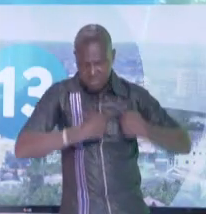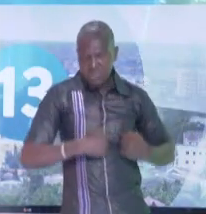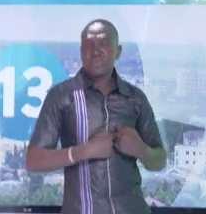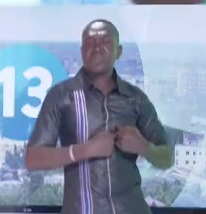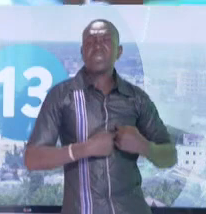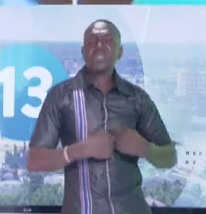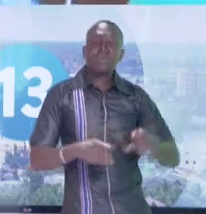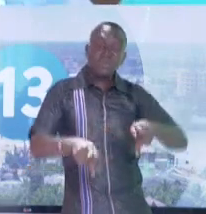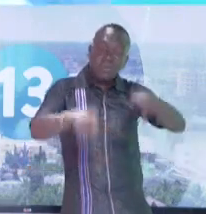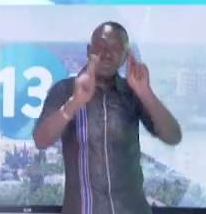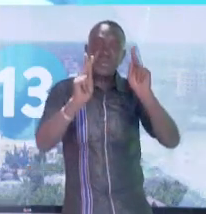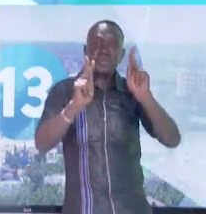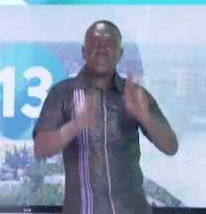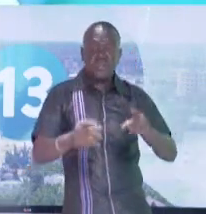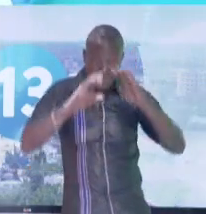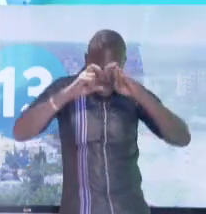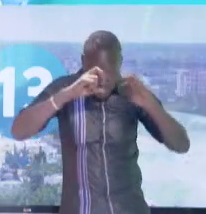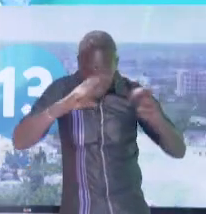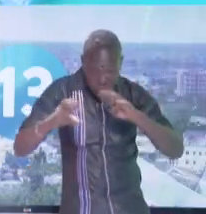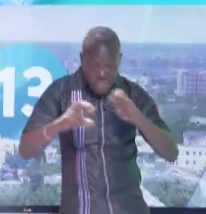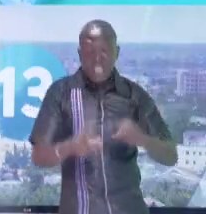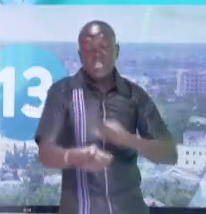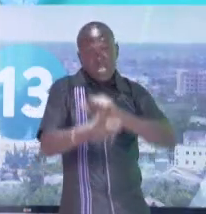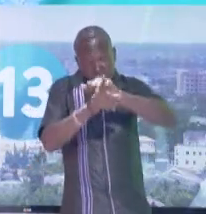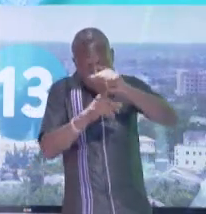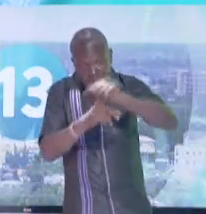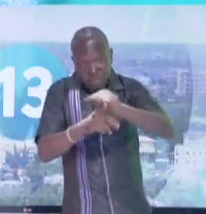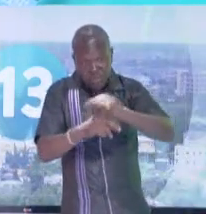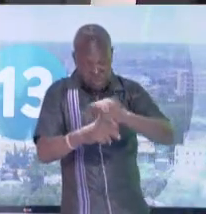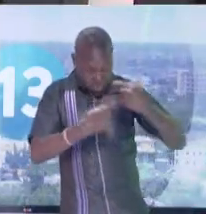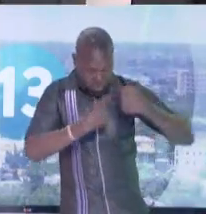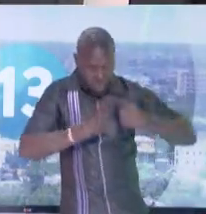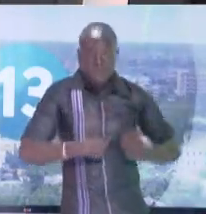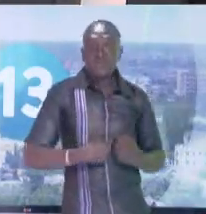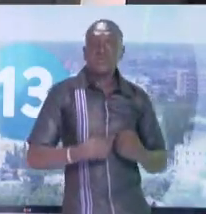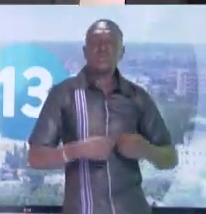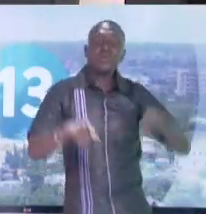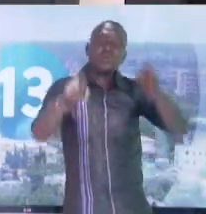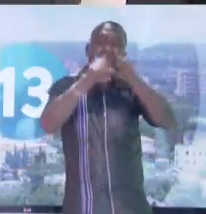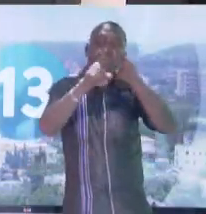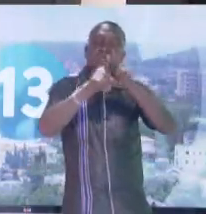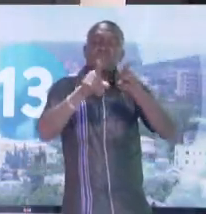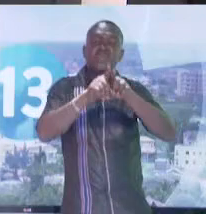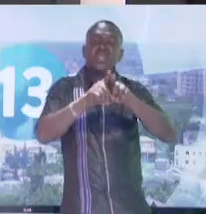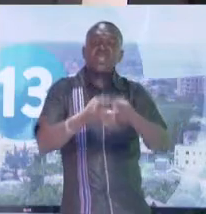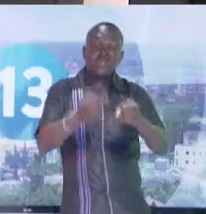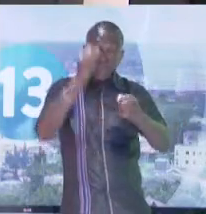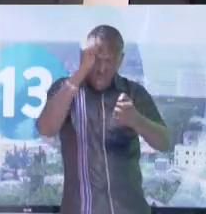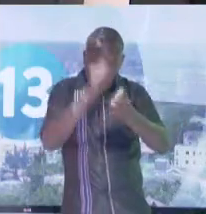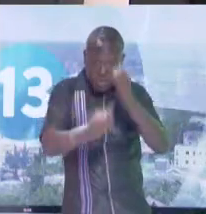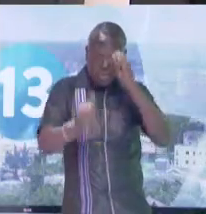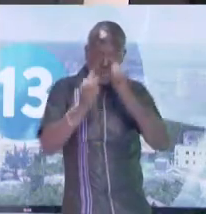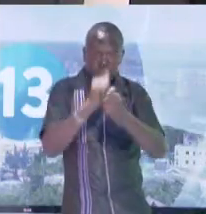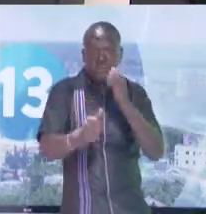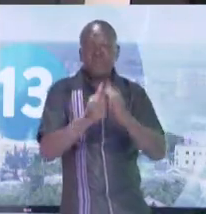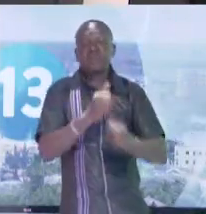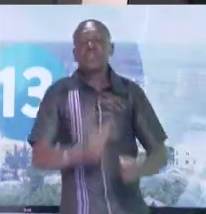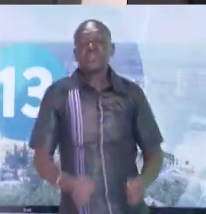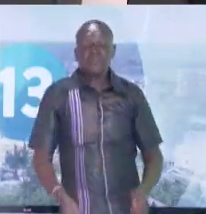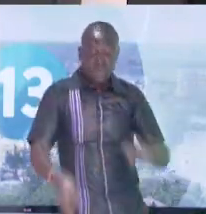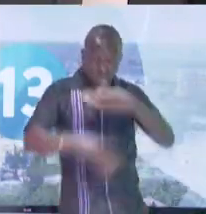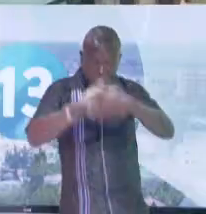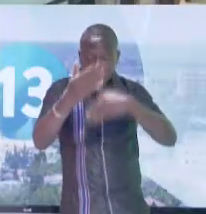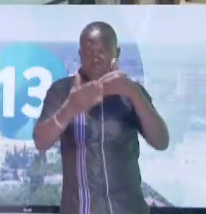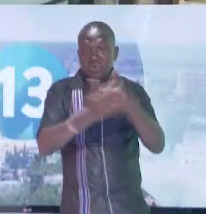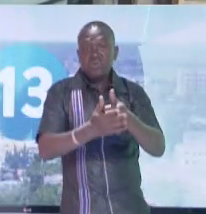Elle permet de diagnostiquer et traiter les pathologies du cœur, même les syndromes les plus aigus. Nous allons prendre toutes les